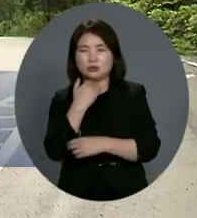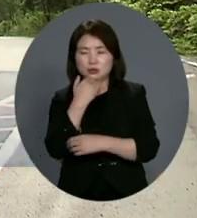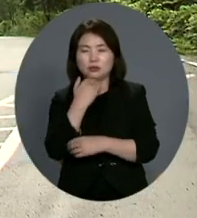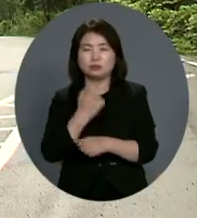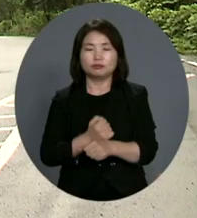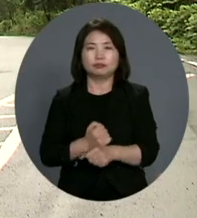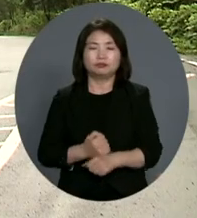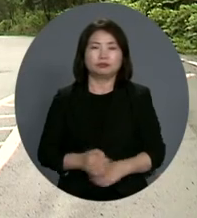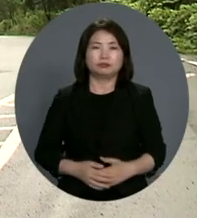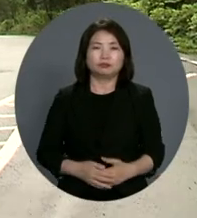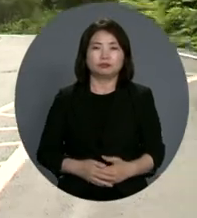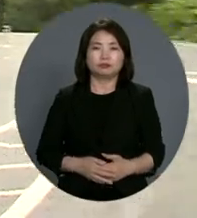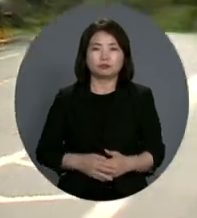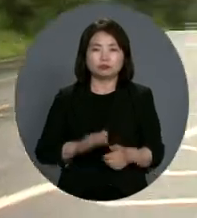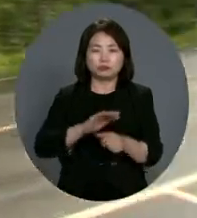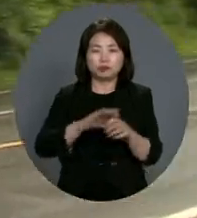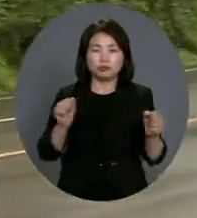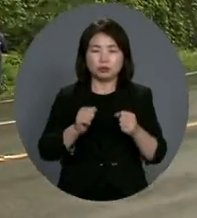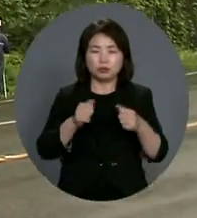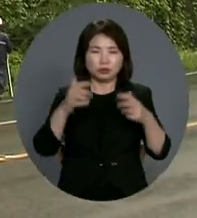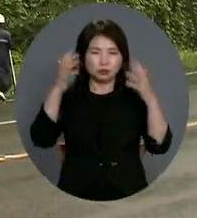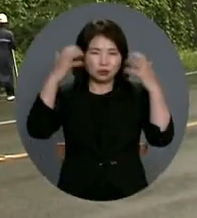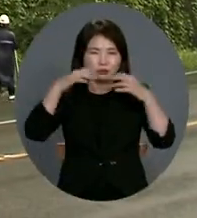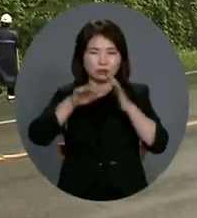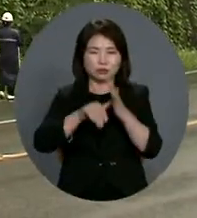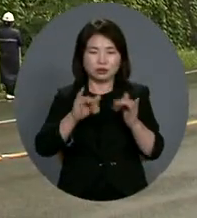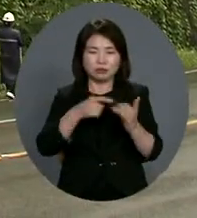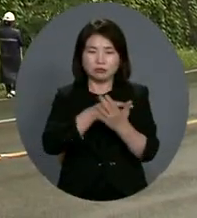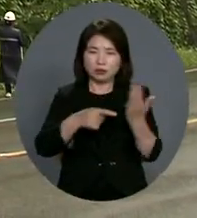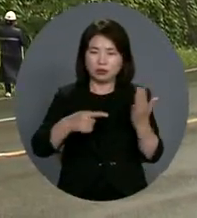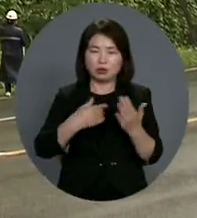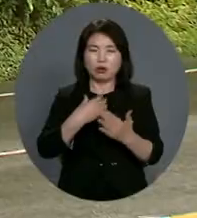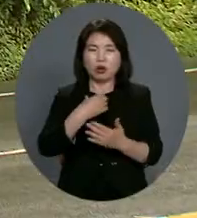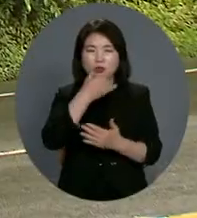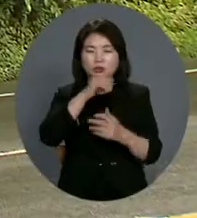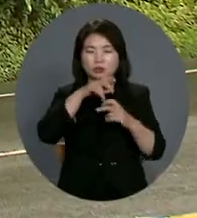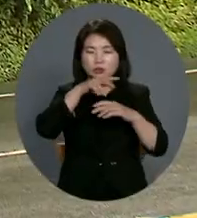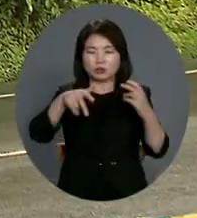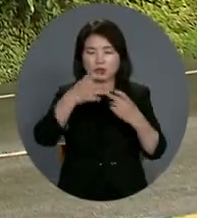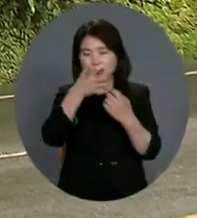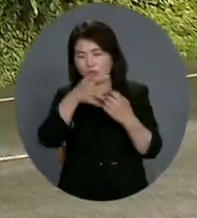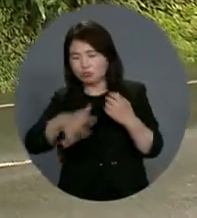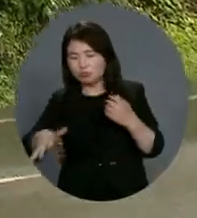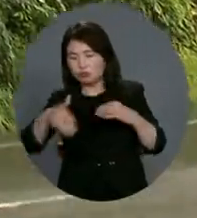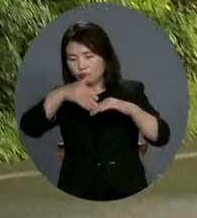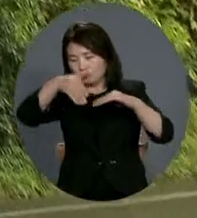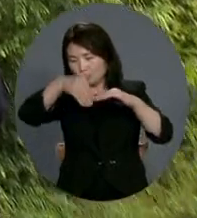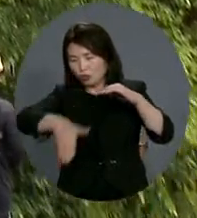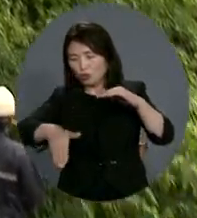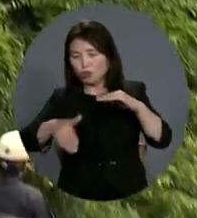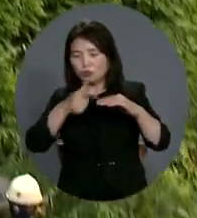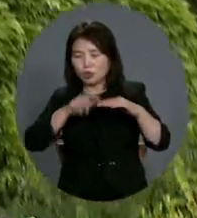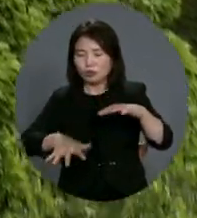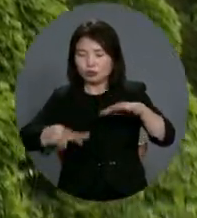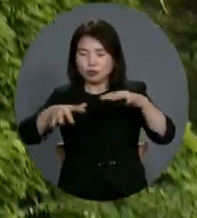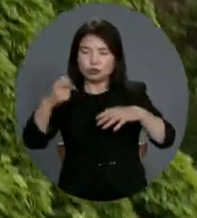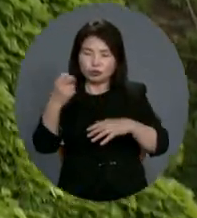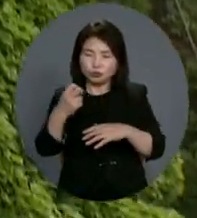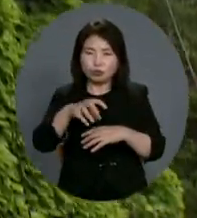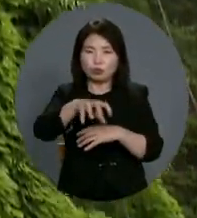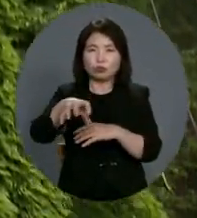있습니다. 경북에서 여름철 인명피해가 우려되는 산사태나 급경사지, 침수 취약시설